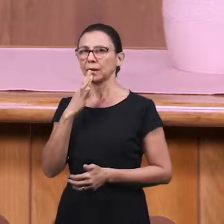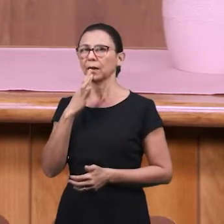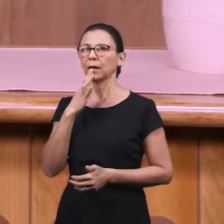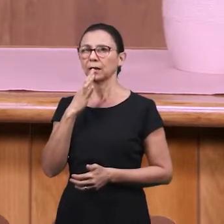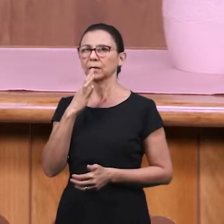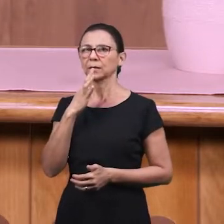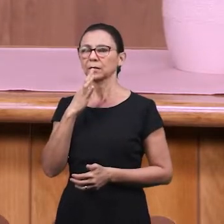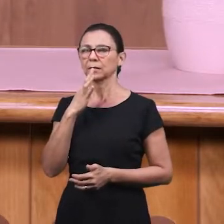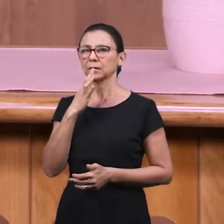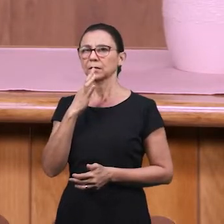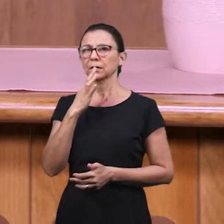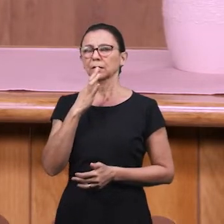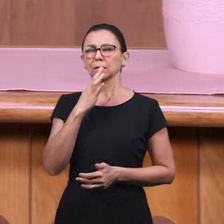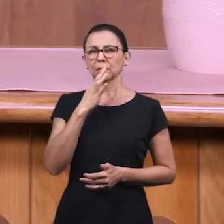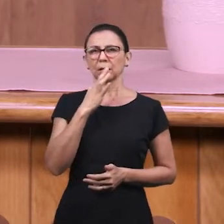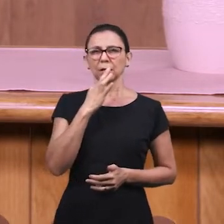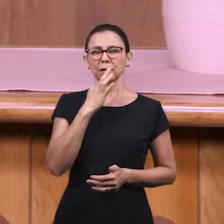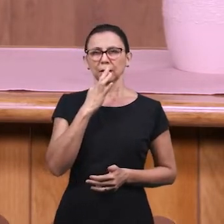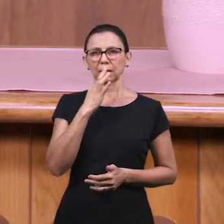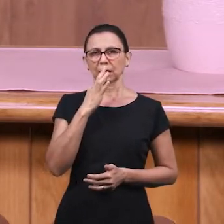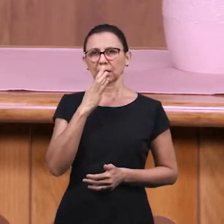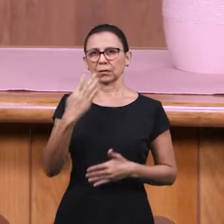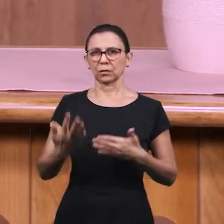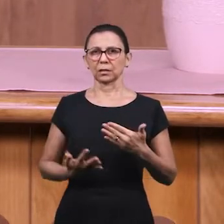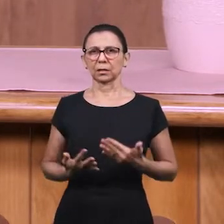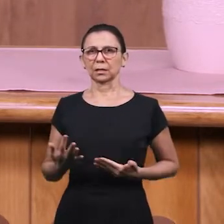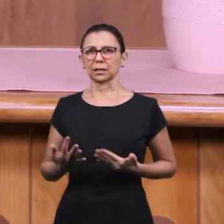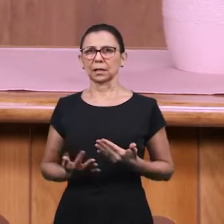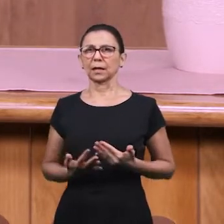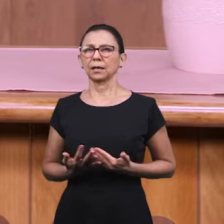Господа, которые идентифицируют